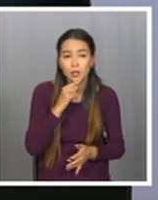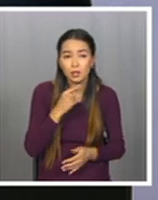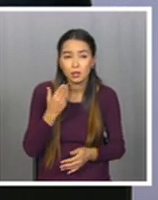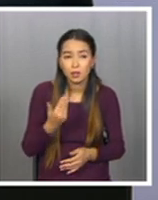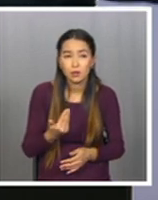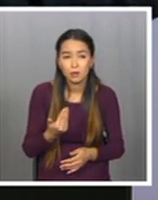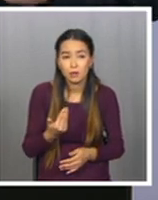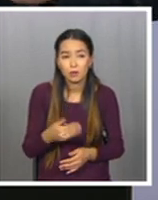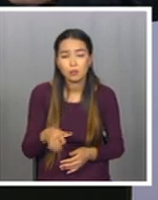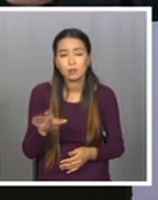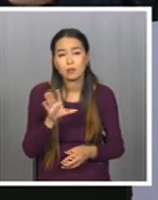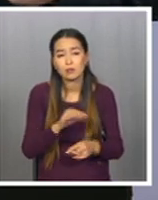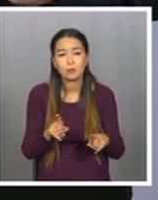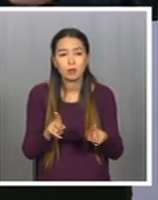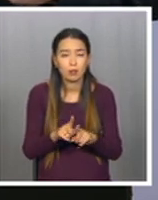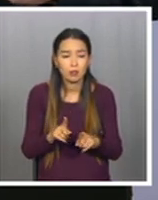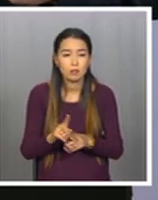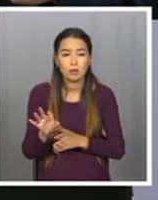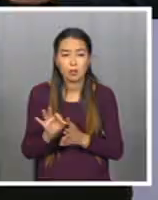жаппай көшірумен ерекшеленді.